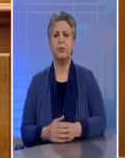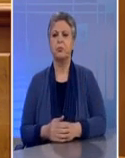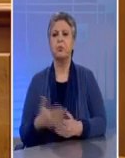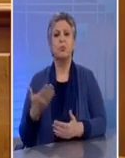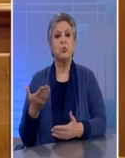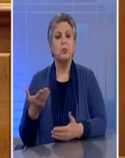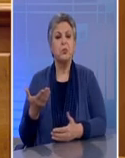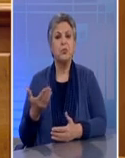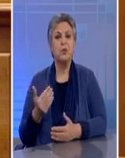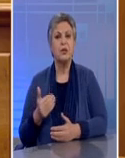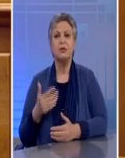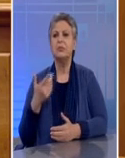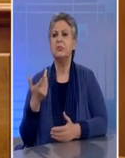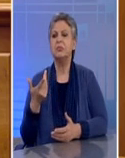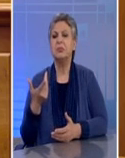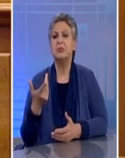Λέω, τι,